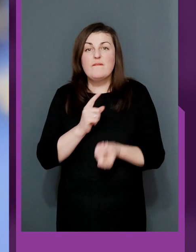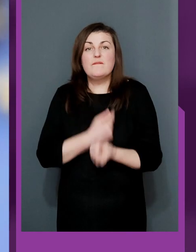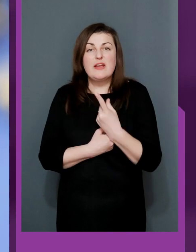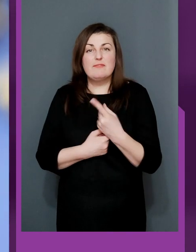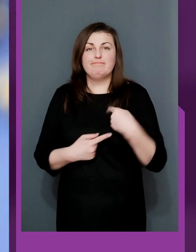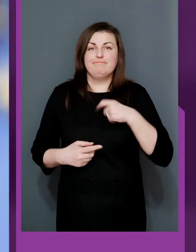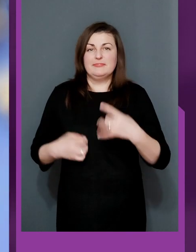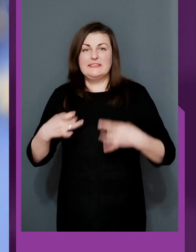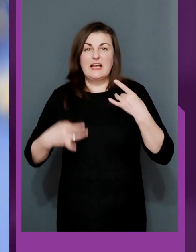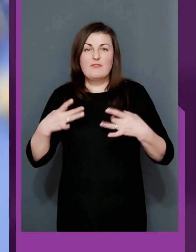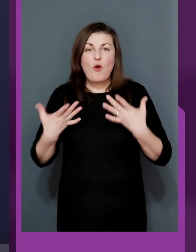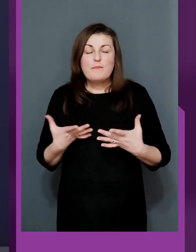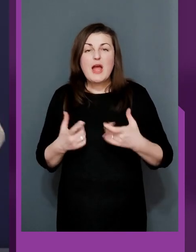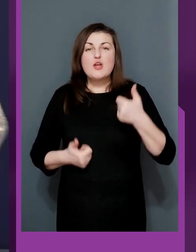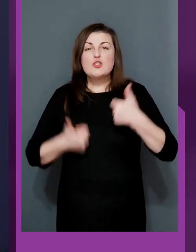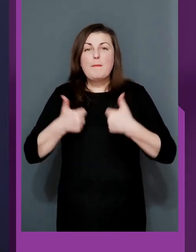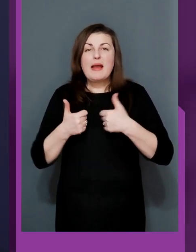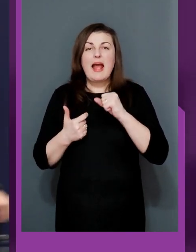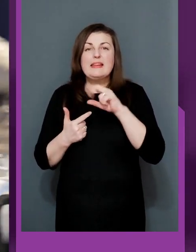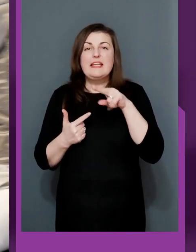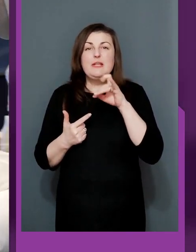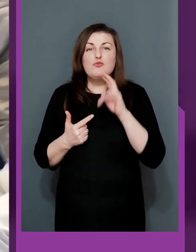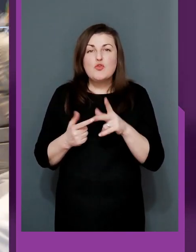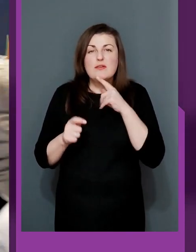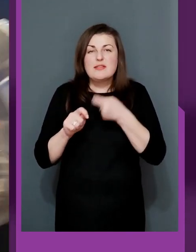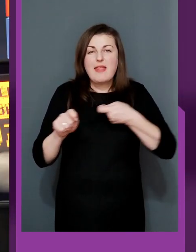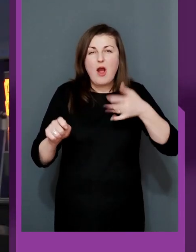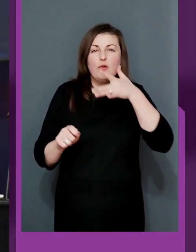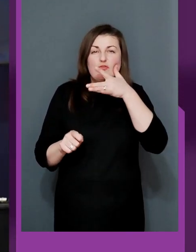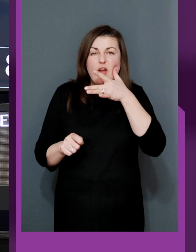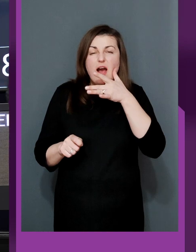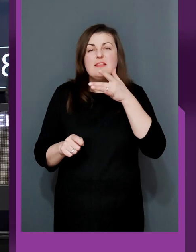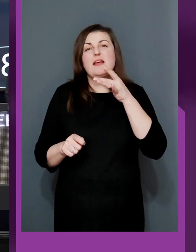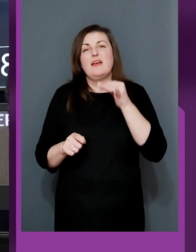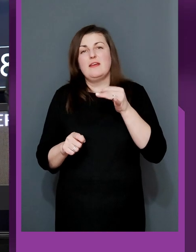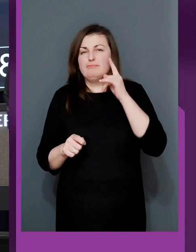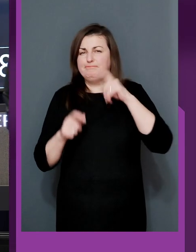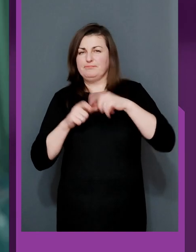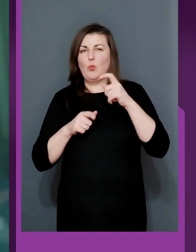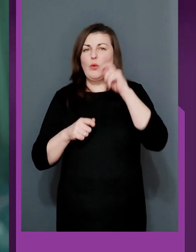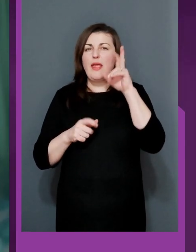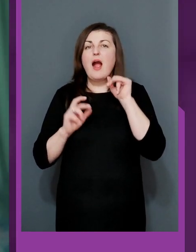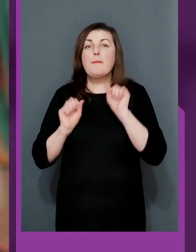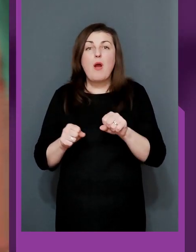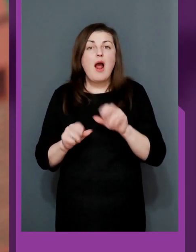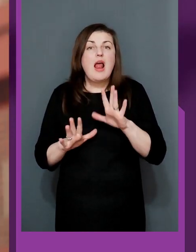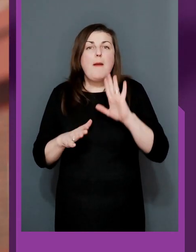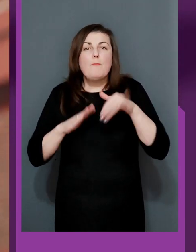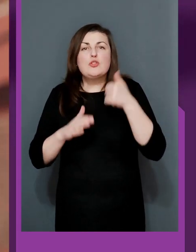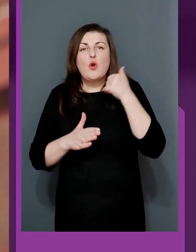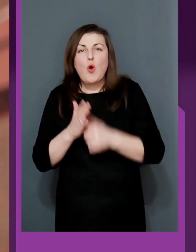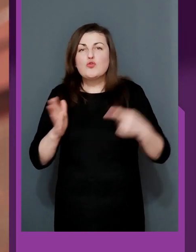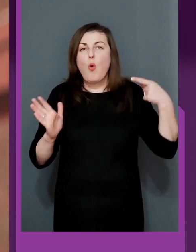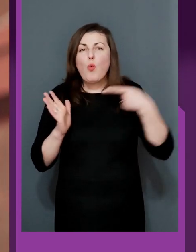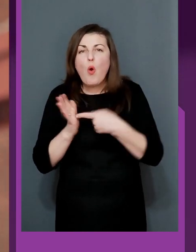виявились нервовими суперник Андрія Демчука затягував час і збивав українця як міг две не після